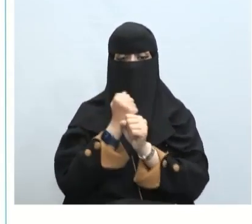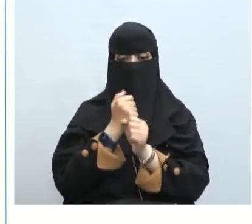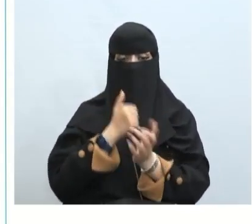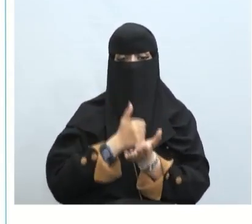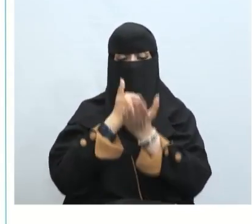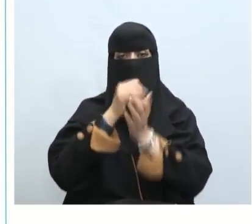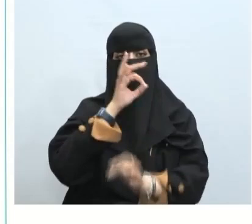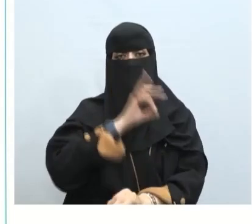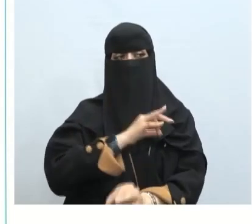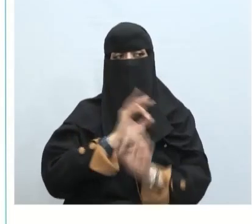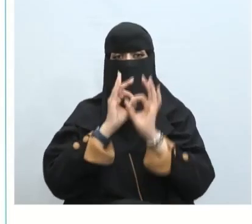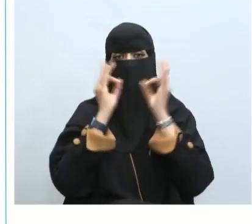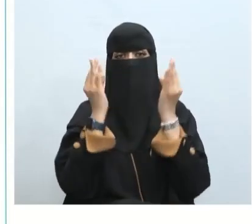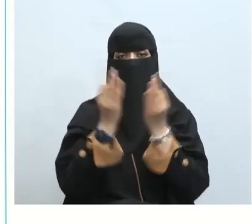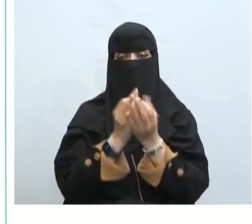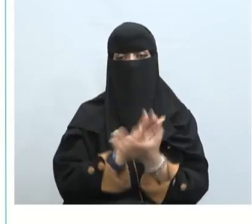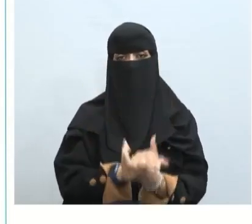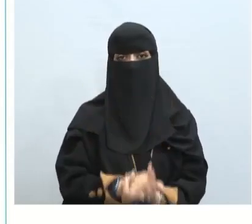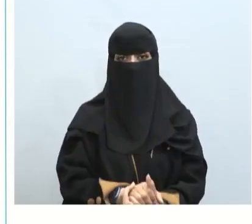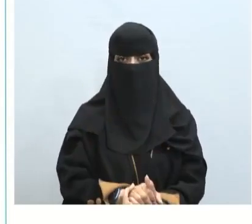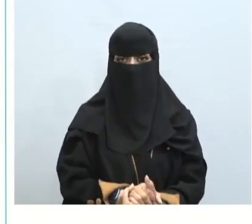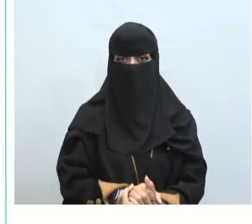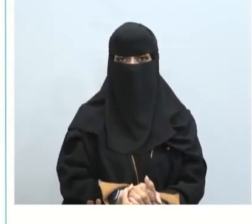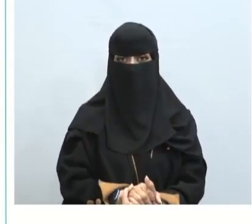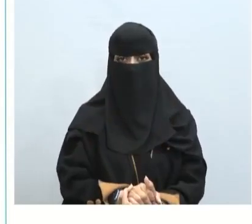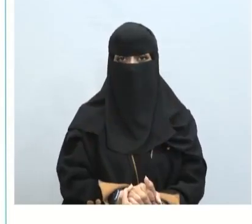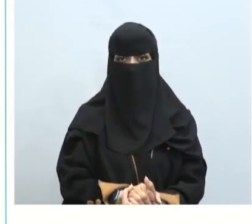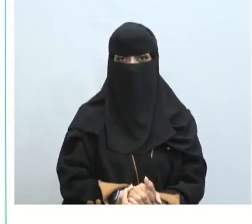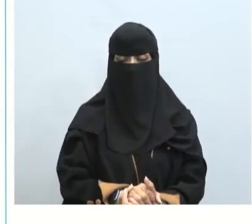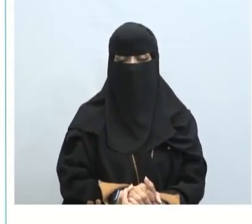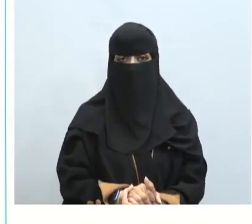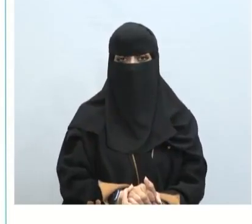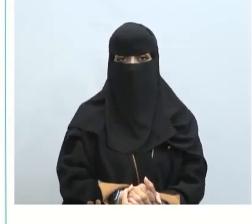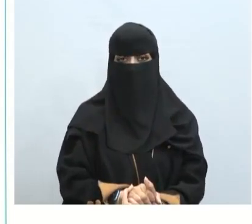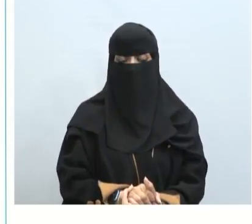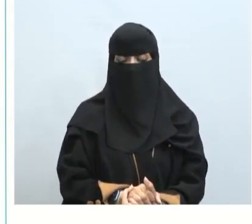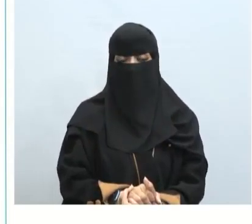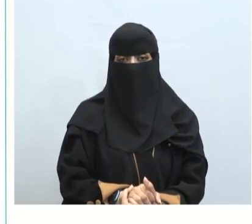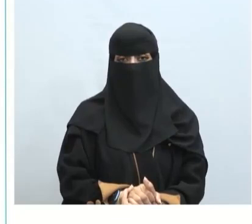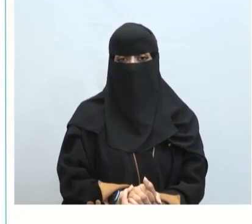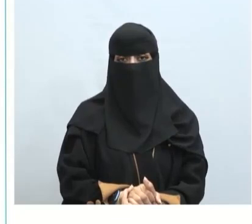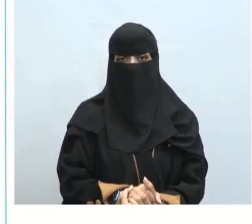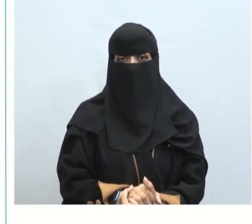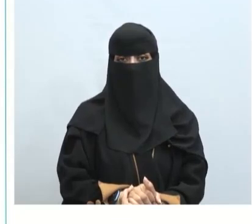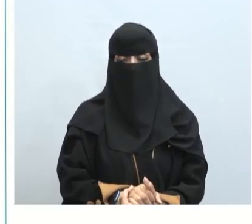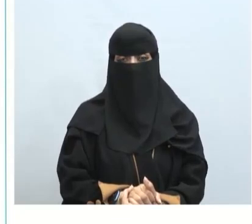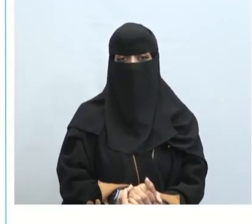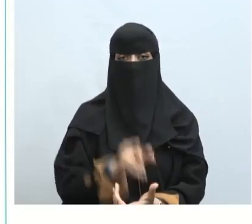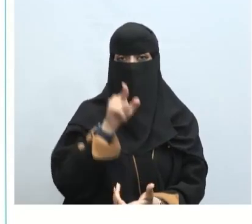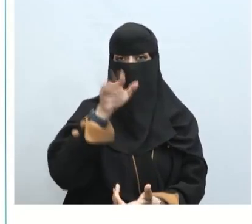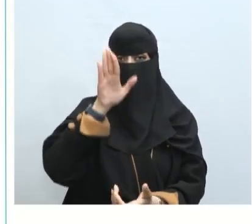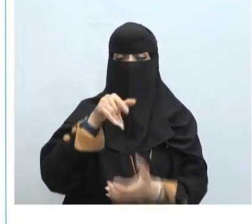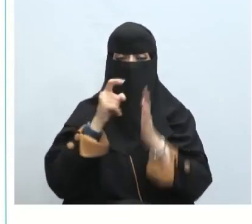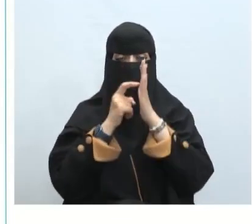العمل التطوعي مفيدا للمجتمع هذه ضوابط التي ينبغي